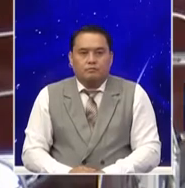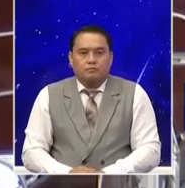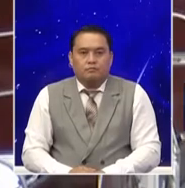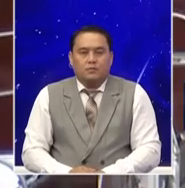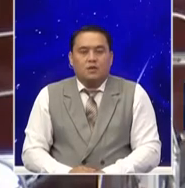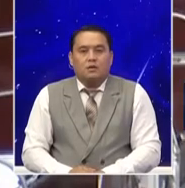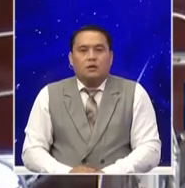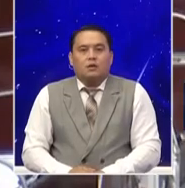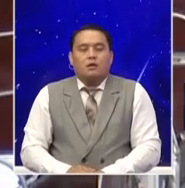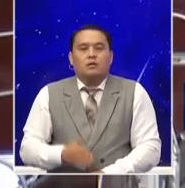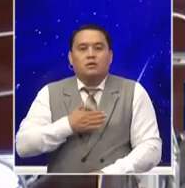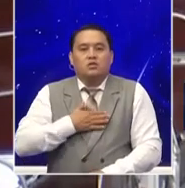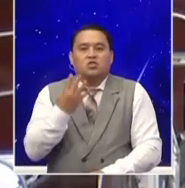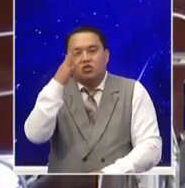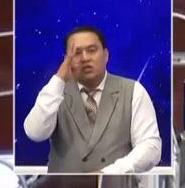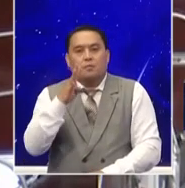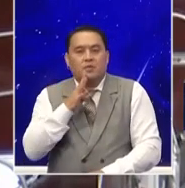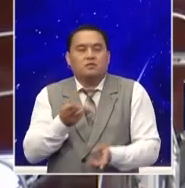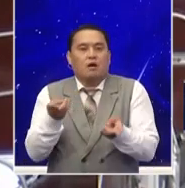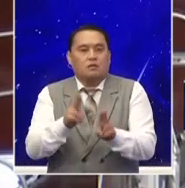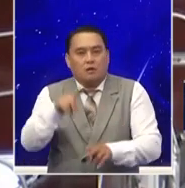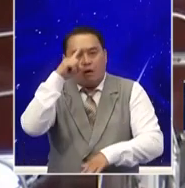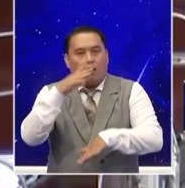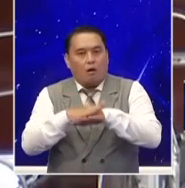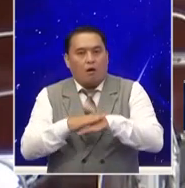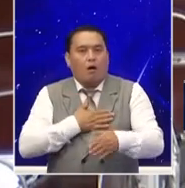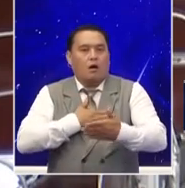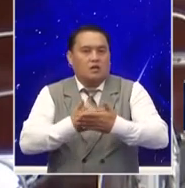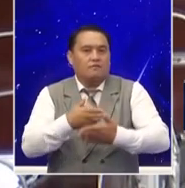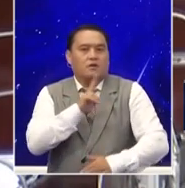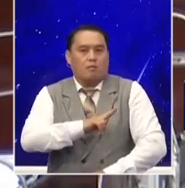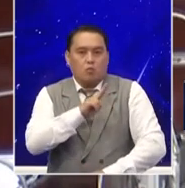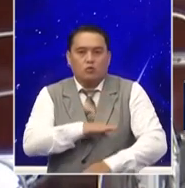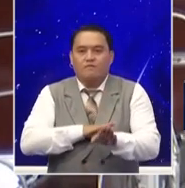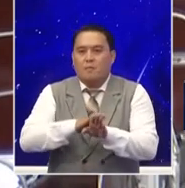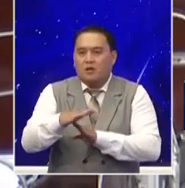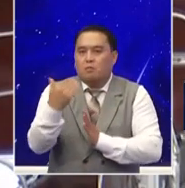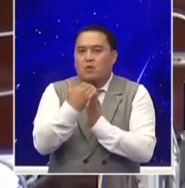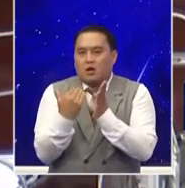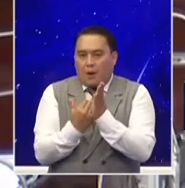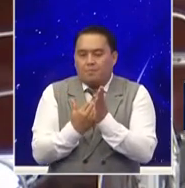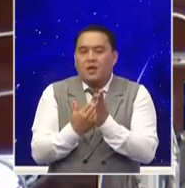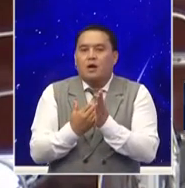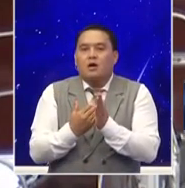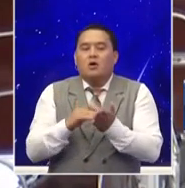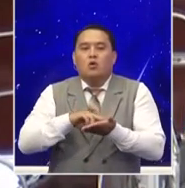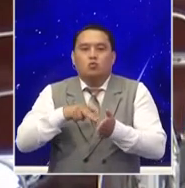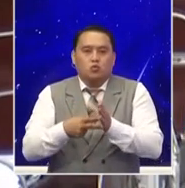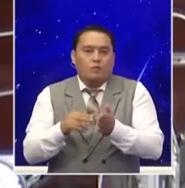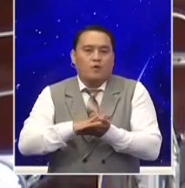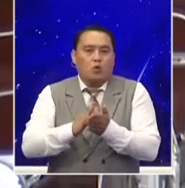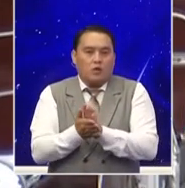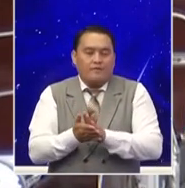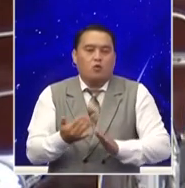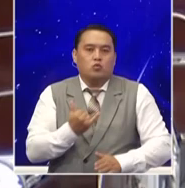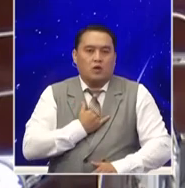До конца года осталось лишь 4 месяца. Акиматам необходимо активизировать работу по реализации программ. В текущих условиях первостепенная